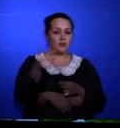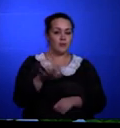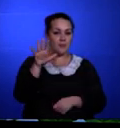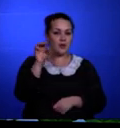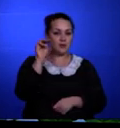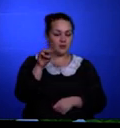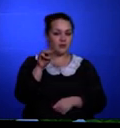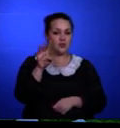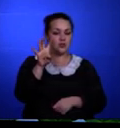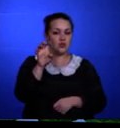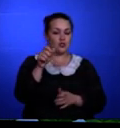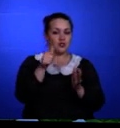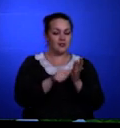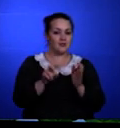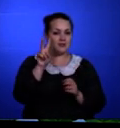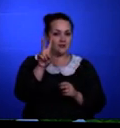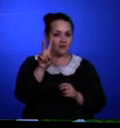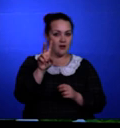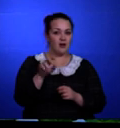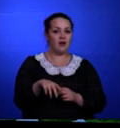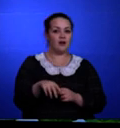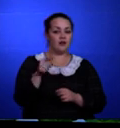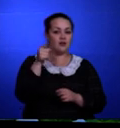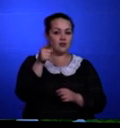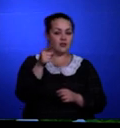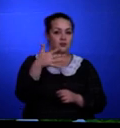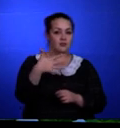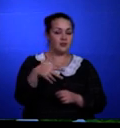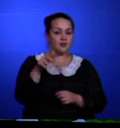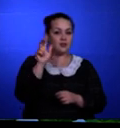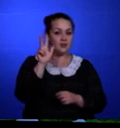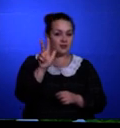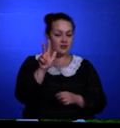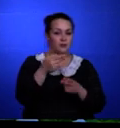5462 да еще 1053 у вас получилось